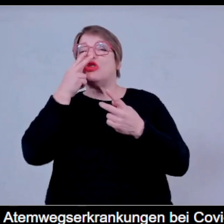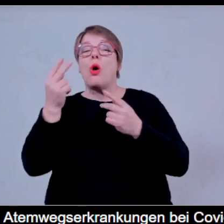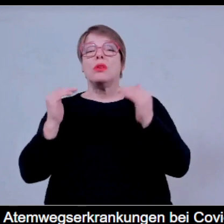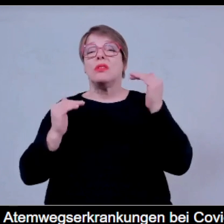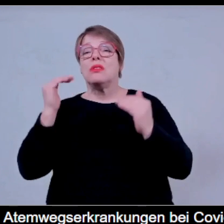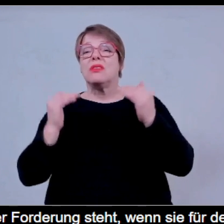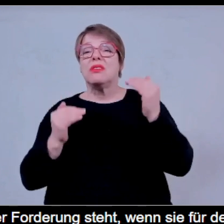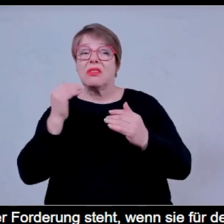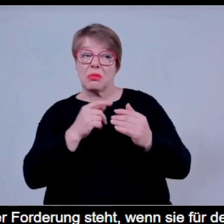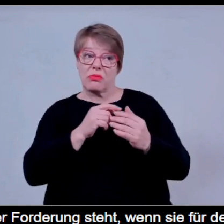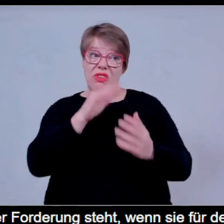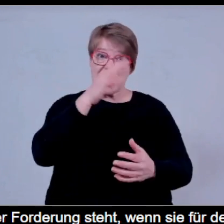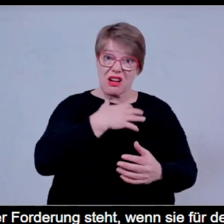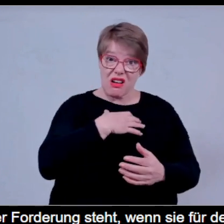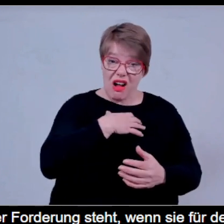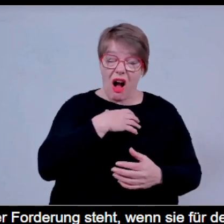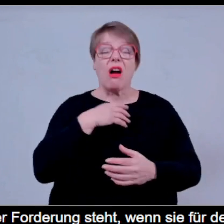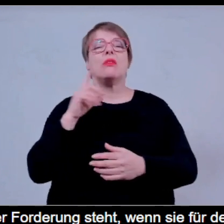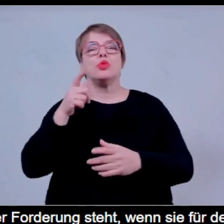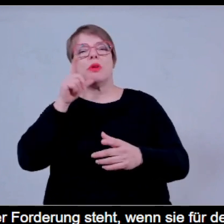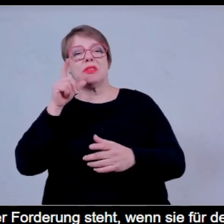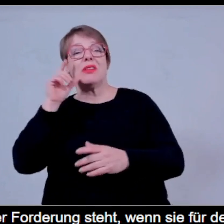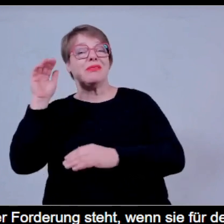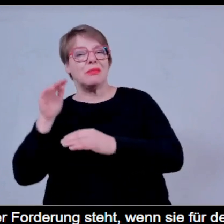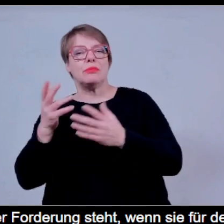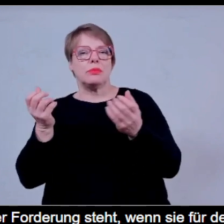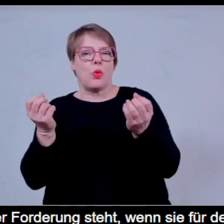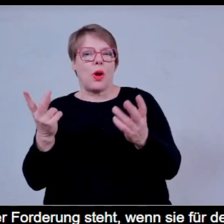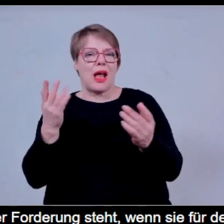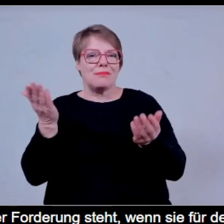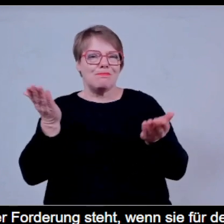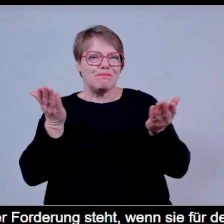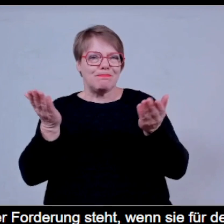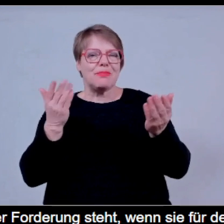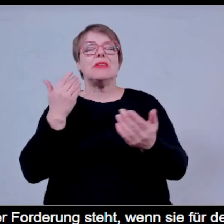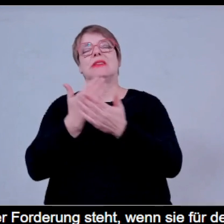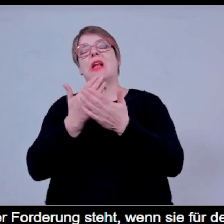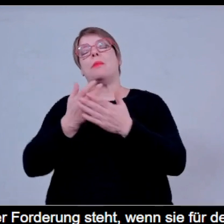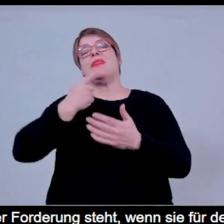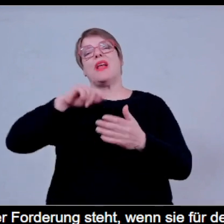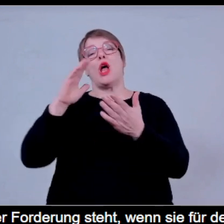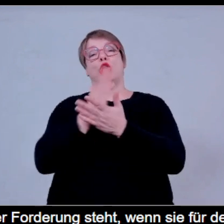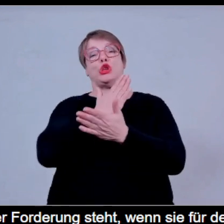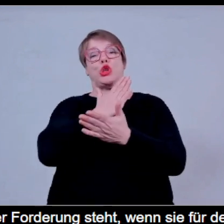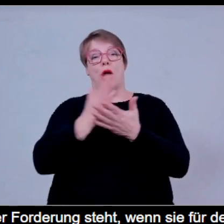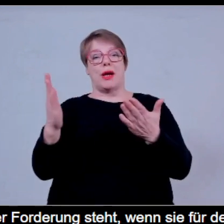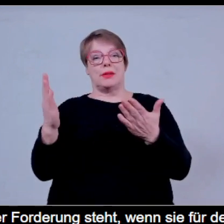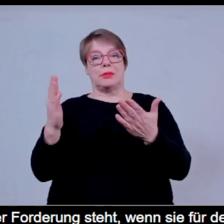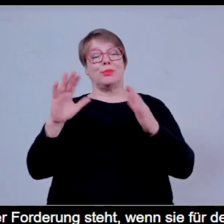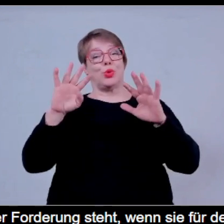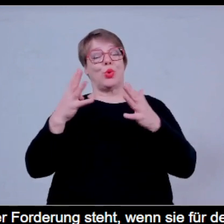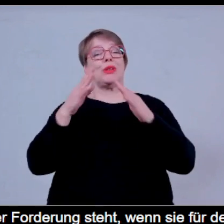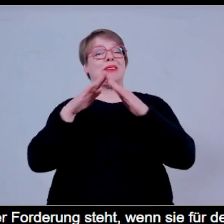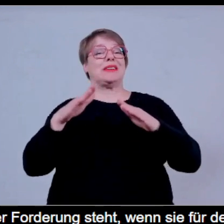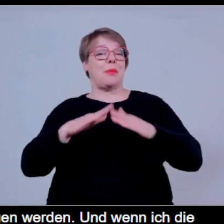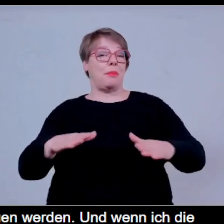gerade auch andere Atemwegserkrankungen steigen, wie die Grippe oder auch der RS-Virus. Deswegen können wir die Verpflichtung daran nicht